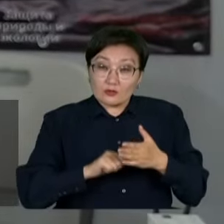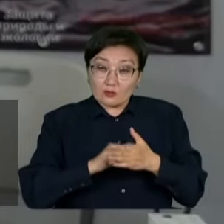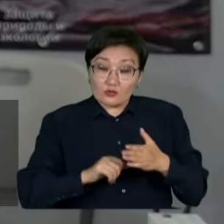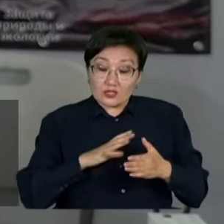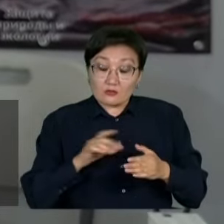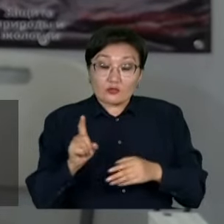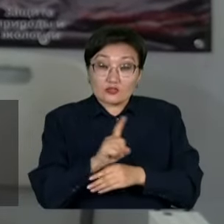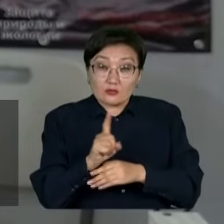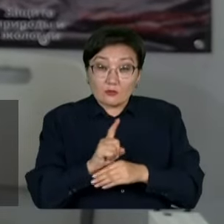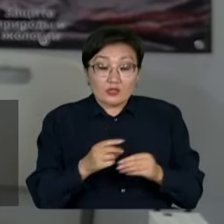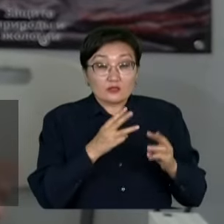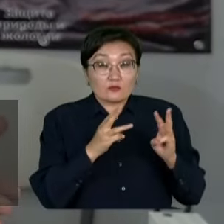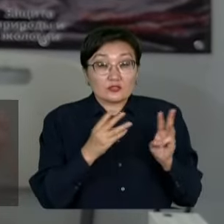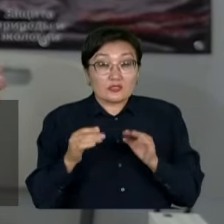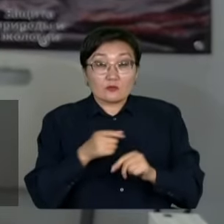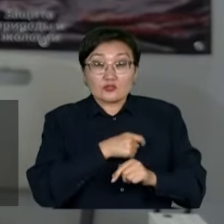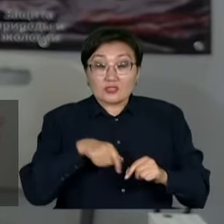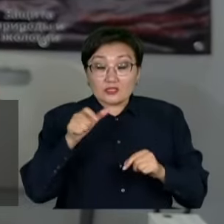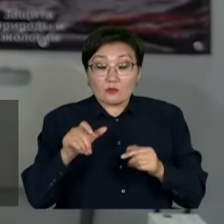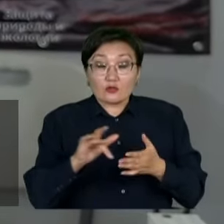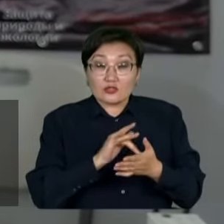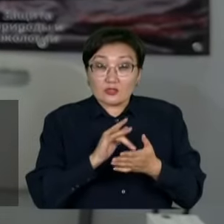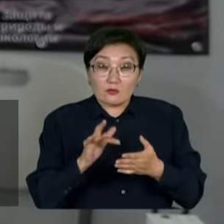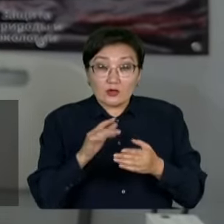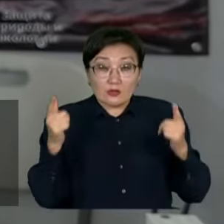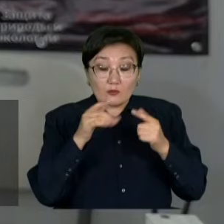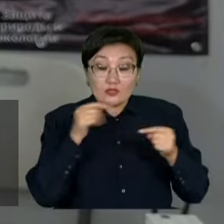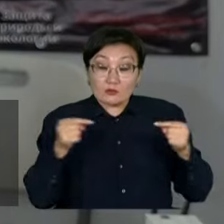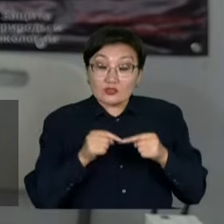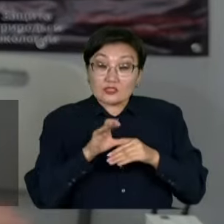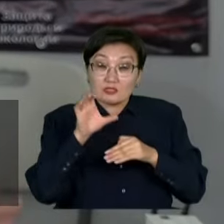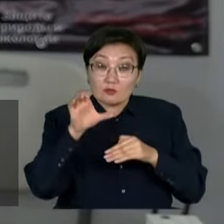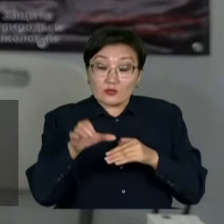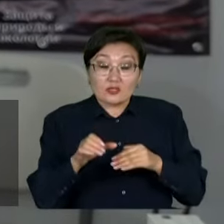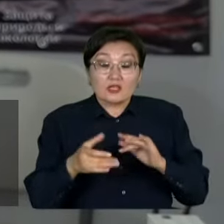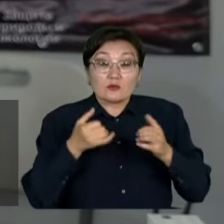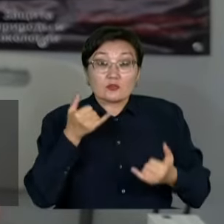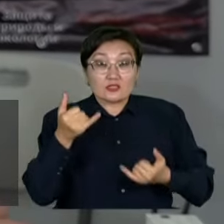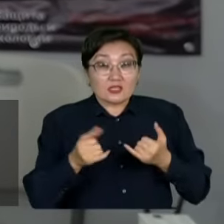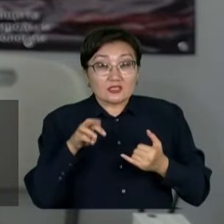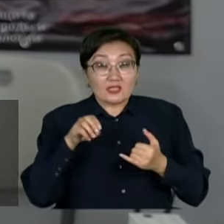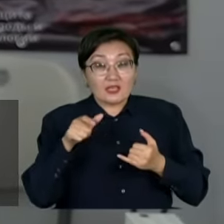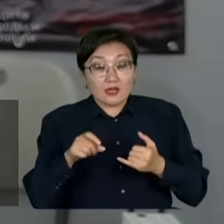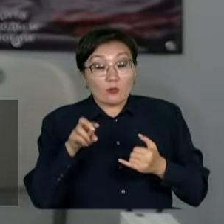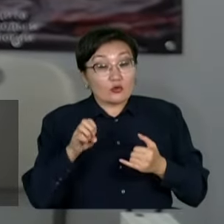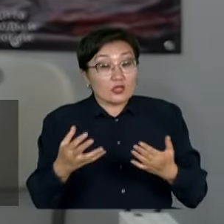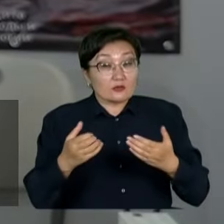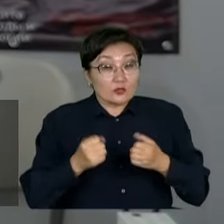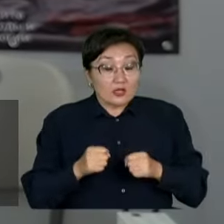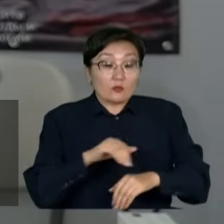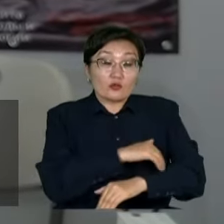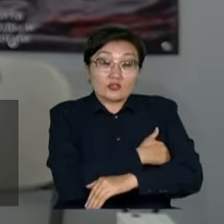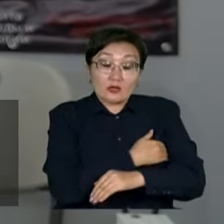сенсорлы құрылғыларымыз орманшылардың планшеттерінен деректерді уақытылы жіберіп отырады. Оны сервер мен телеграм бот арқылы алады. Яғни